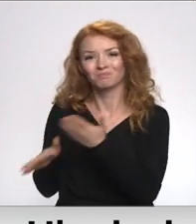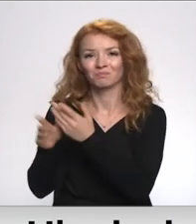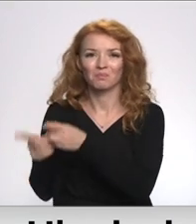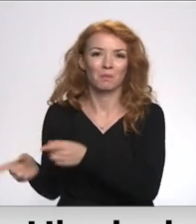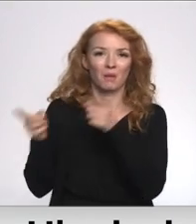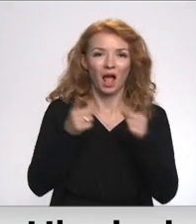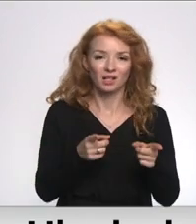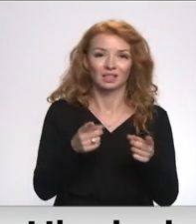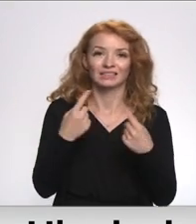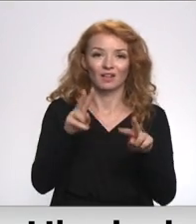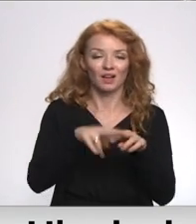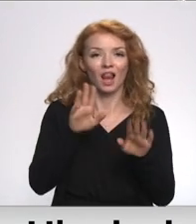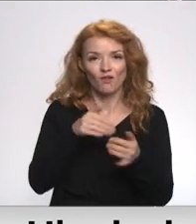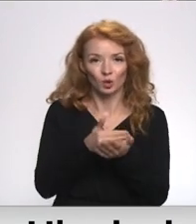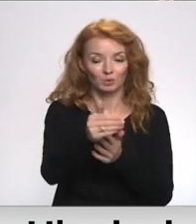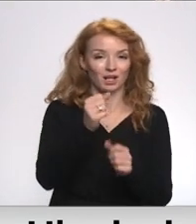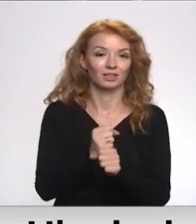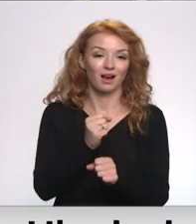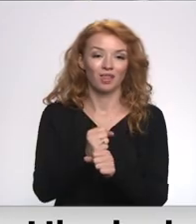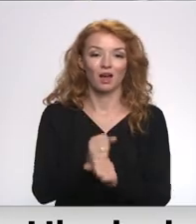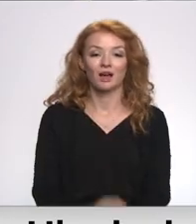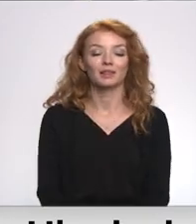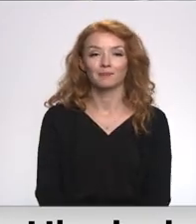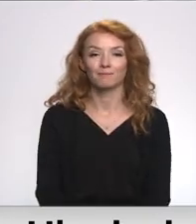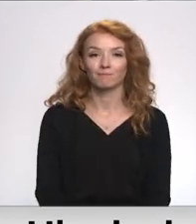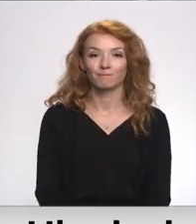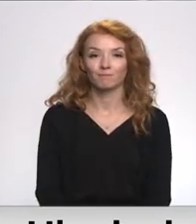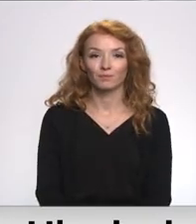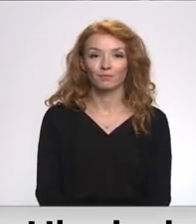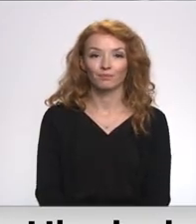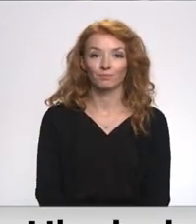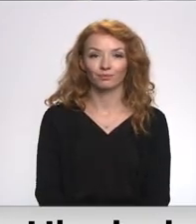zonas, lai varētu turpināt strādāt. Aiki Incains Kupčs, Latvijas televīzija.